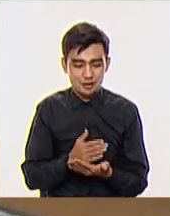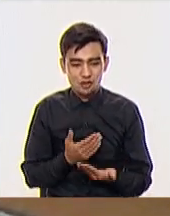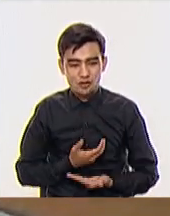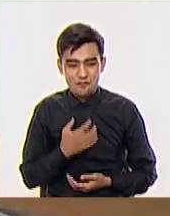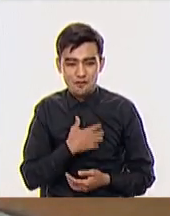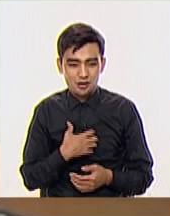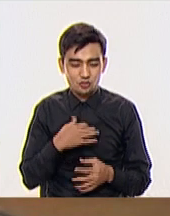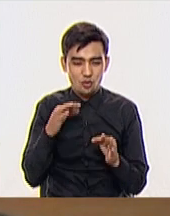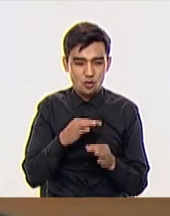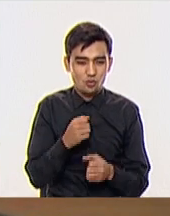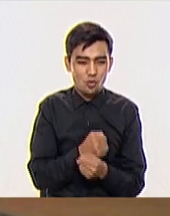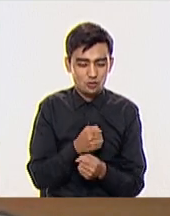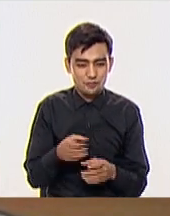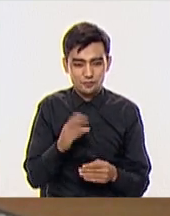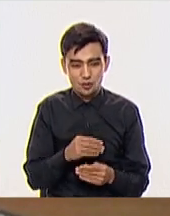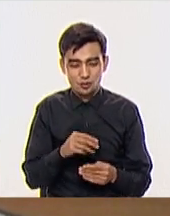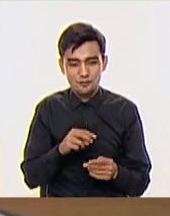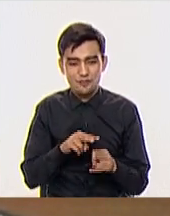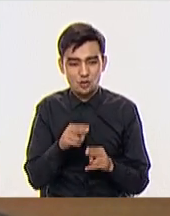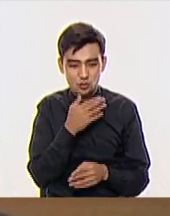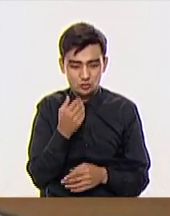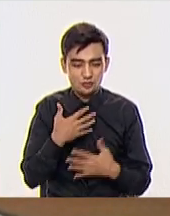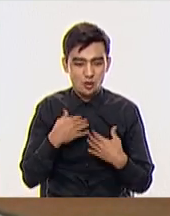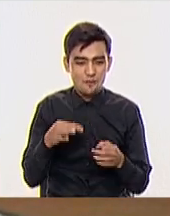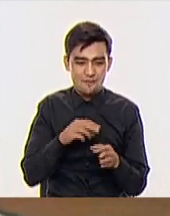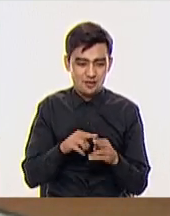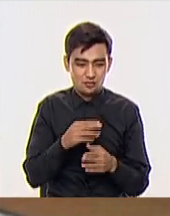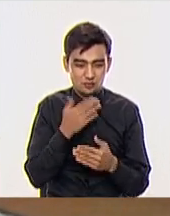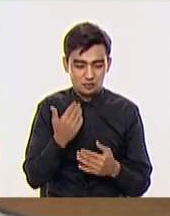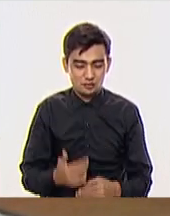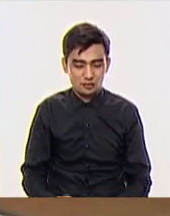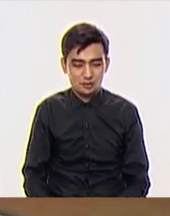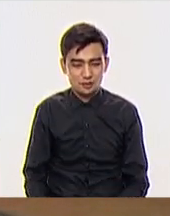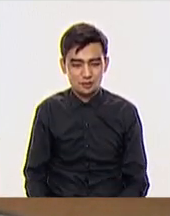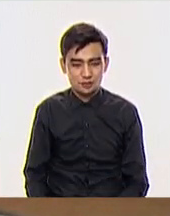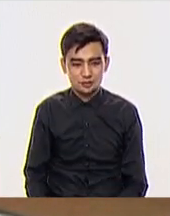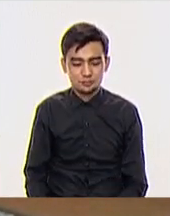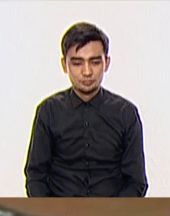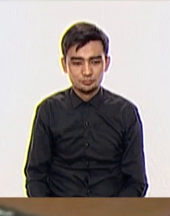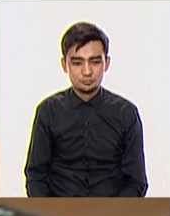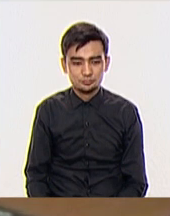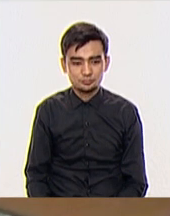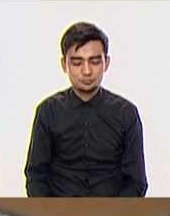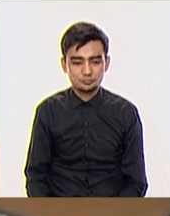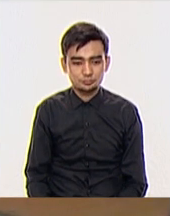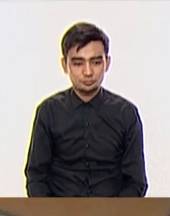маңызы бар мүшелері мен сүйектері зақымдалмаған, денсаулығына қауіп төніп тұрған жоқ. Управление собственной безопасности департамента полиции Павлодарской области